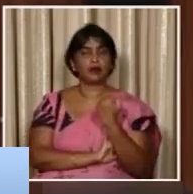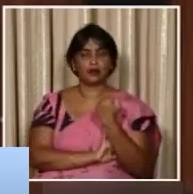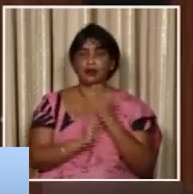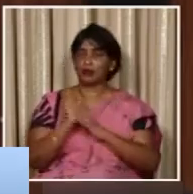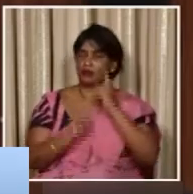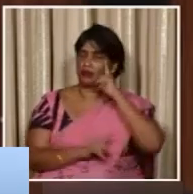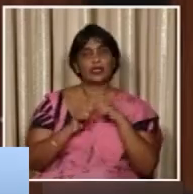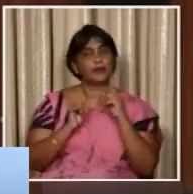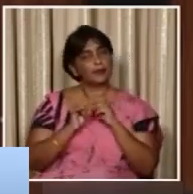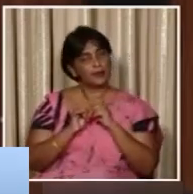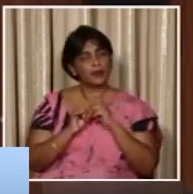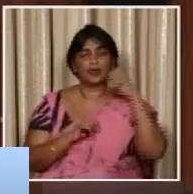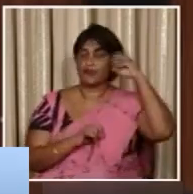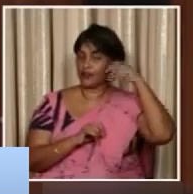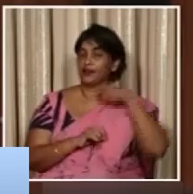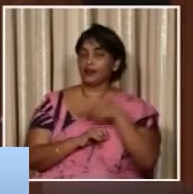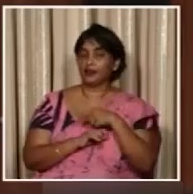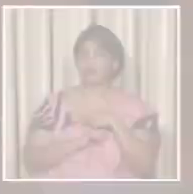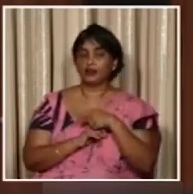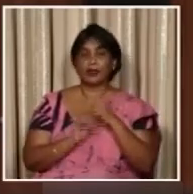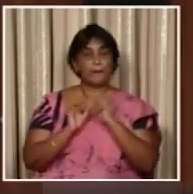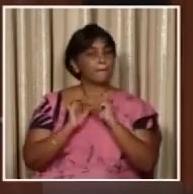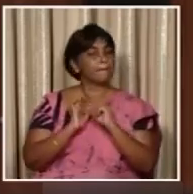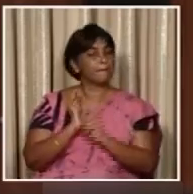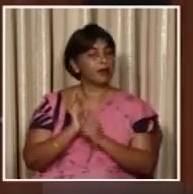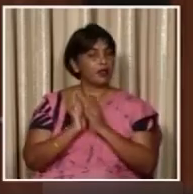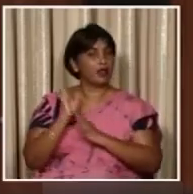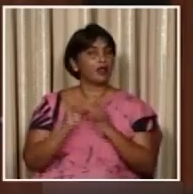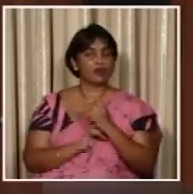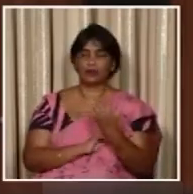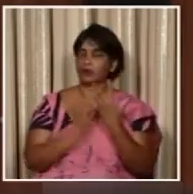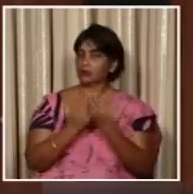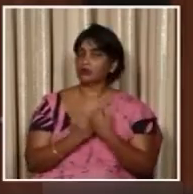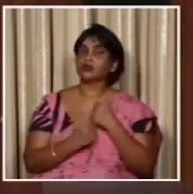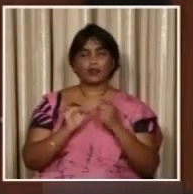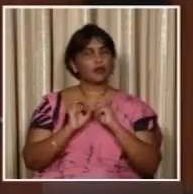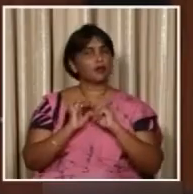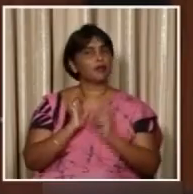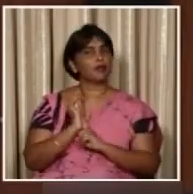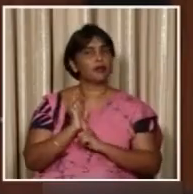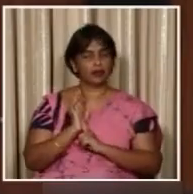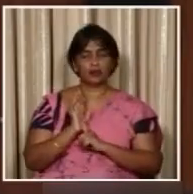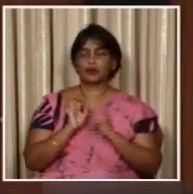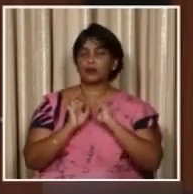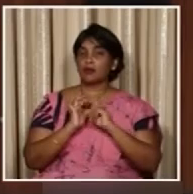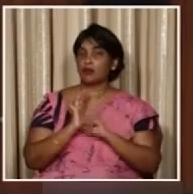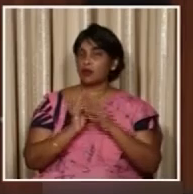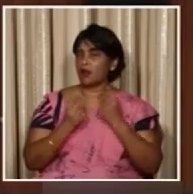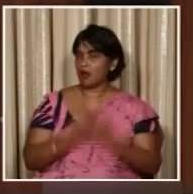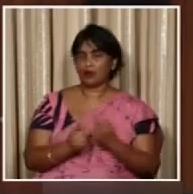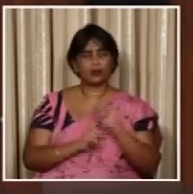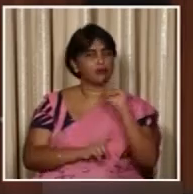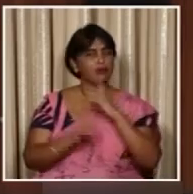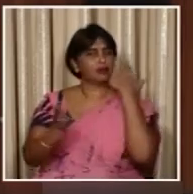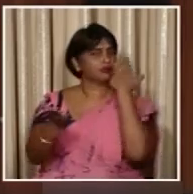ඇමතිවරයාට අවශ්‍ය තරම් බලතල සීබී ඉලෙක්ට්‍රිසිටි බිල් එක අරහා ඇමතිතුමාට ලැබෙනවා කියන එක තමයි ඇත්ත තත්ත්වය. මේ පනත කොච්චර හදිස්සියෙන් මේ